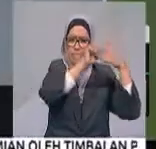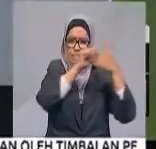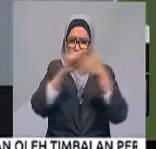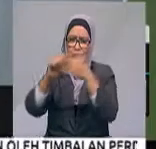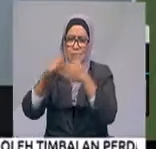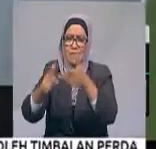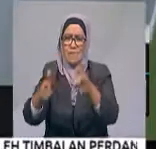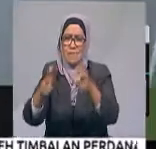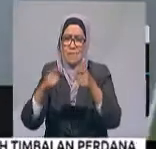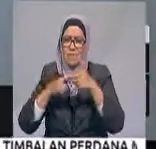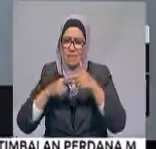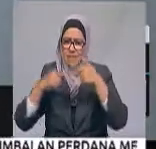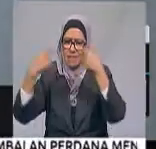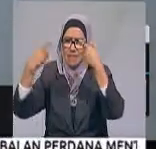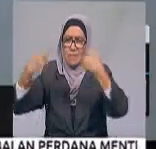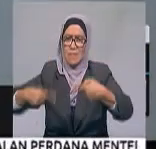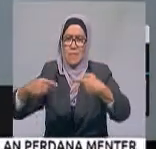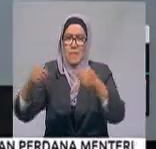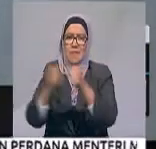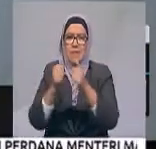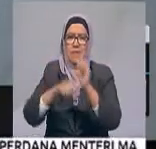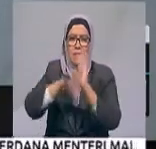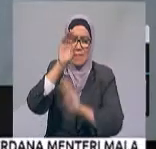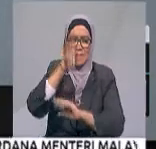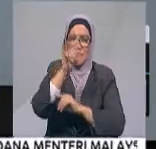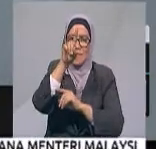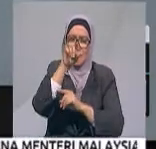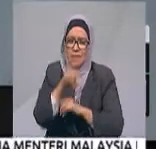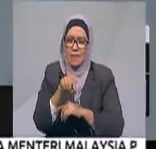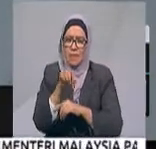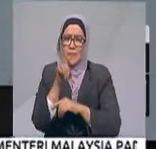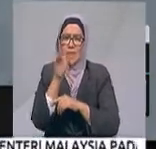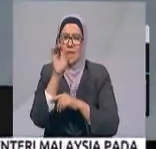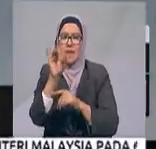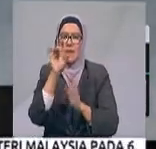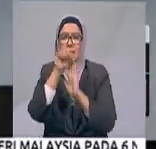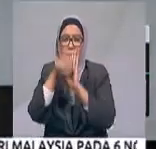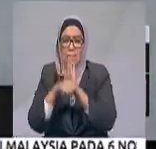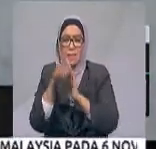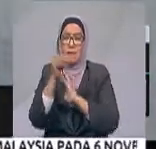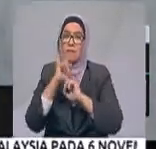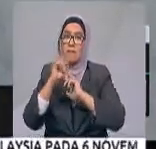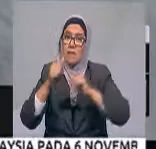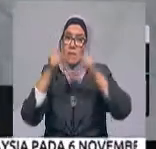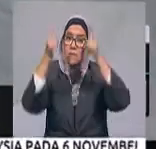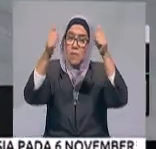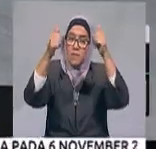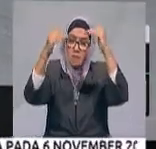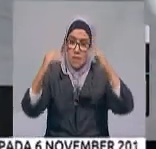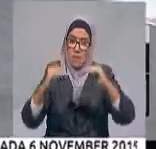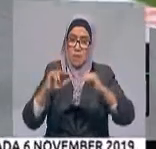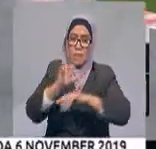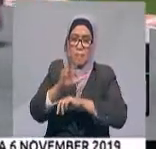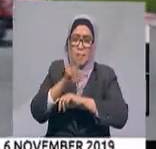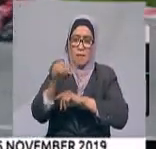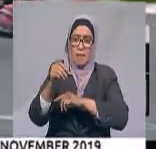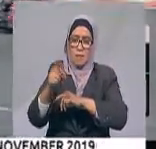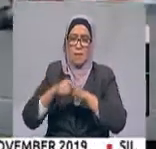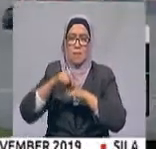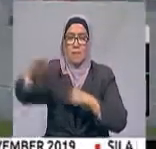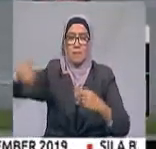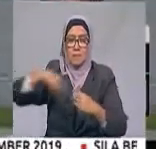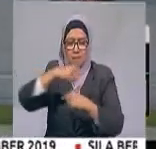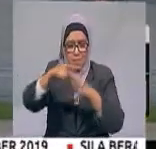kelebihan 1.8 saat. Vinales kini mendaki tangga ketiga keseluruhan pelumba dengan perlumbaan berbaki satu pusingan di